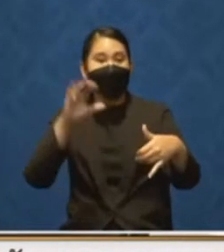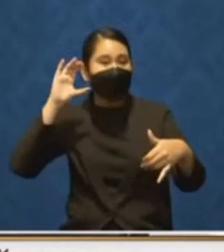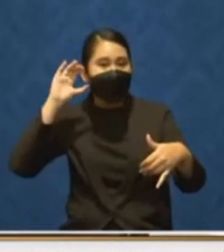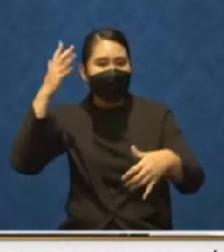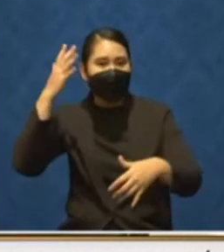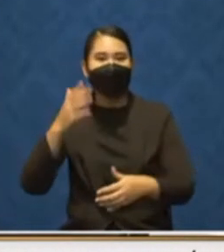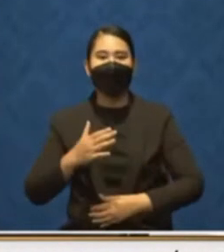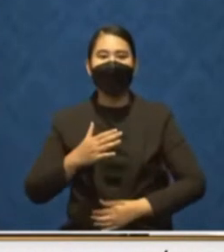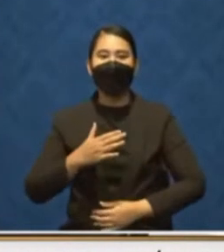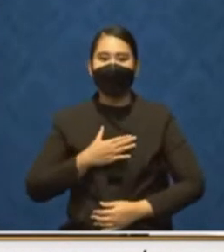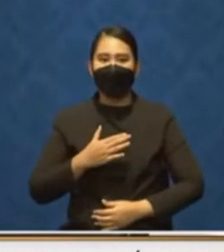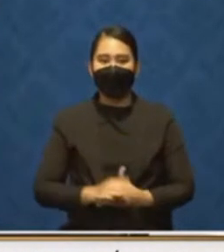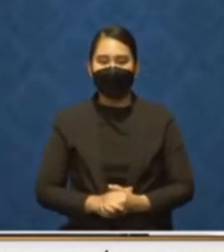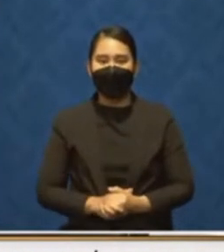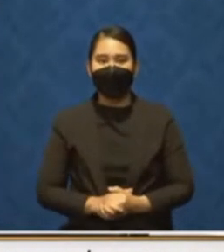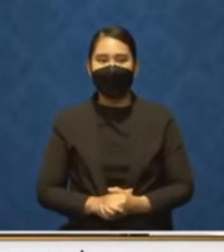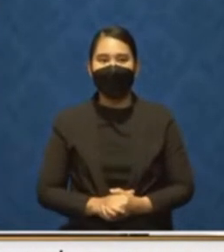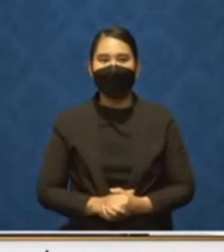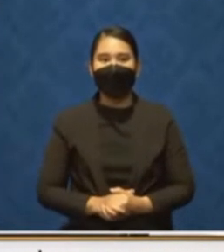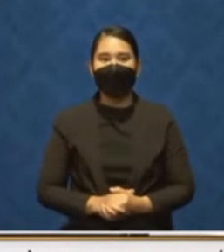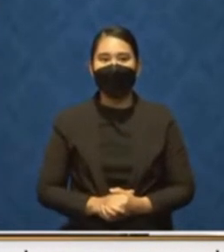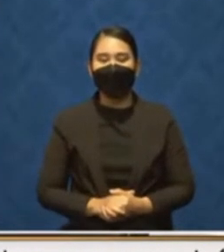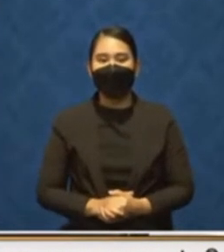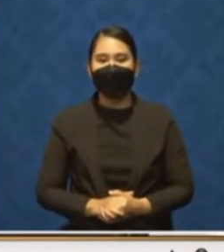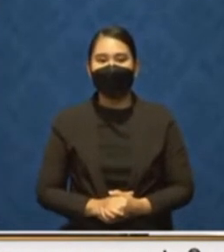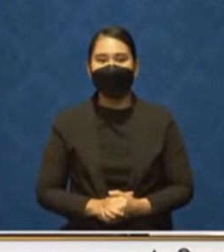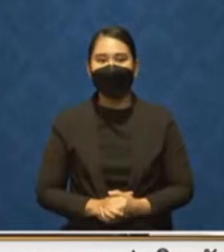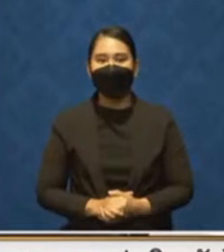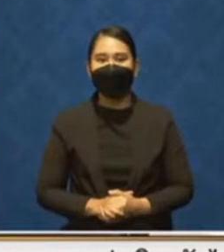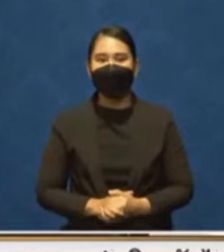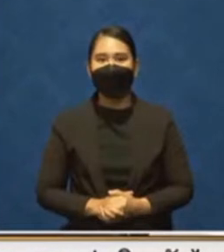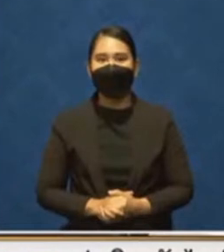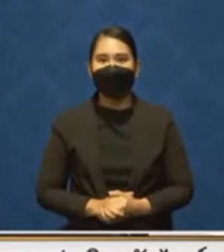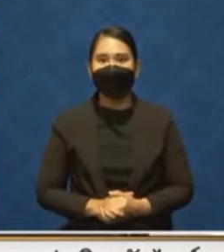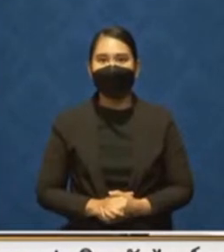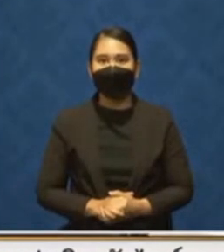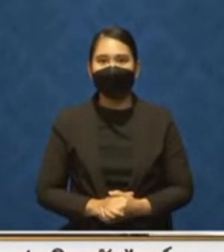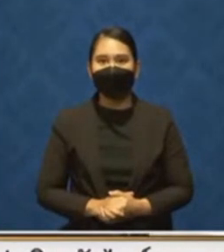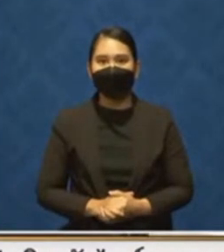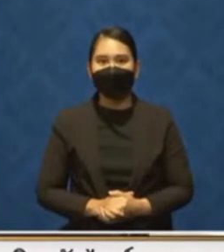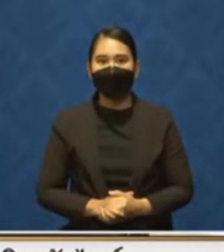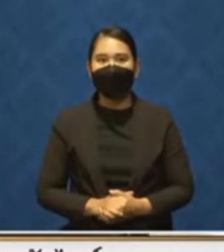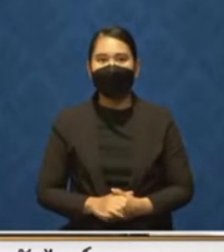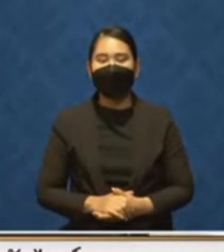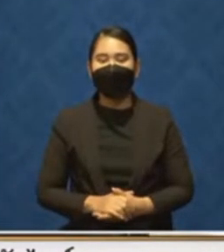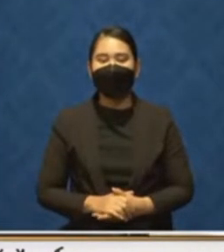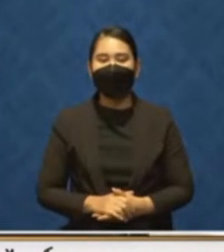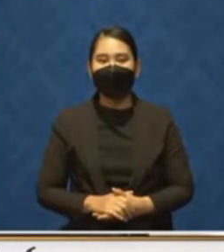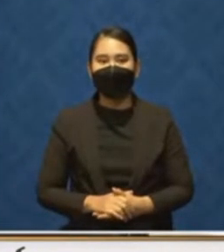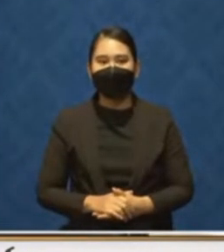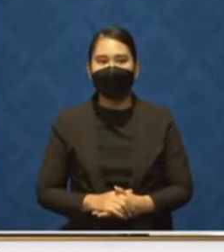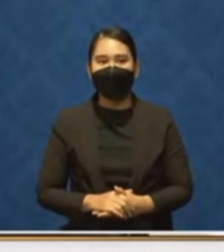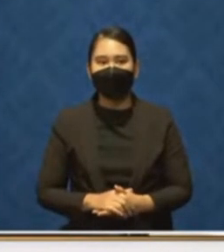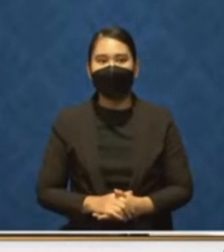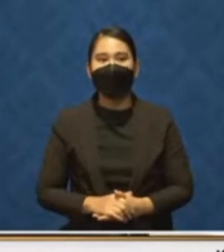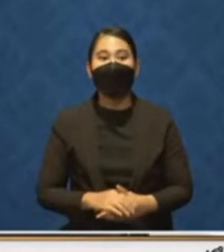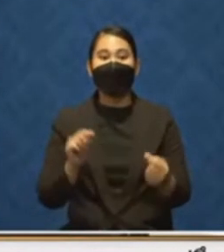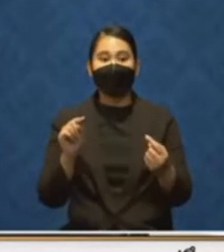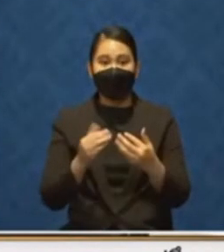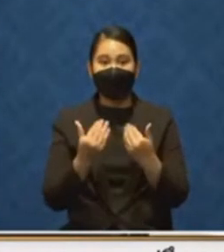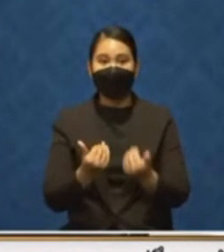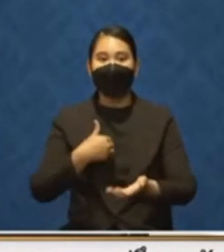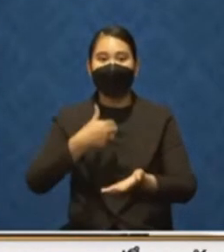เด็ดรับประทานที่กำลังกลับคะอันที่เป็นแค่ Teaserเขาเรียกว่าน้ำจิ้ม